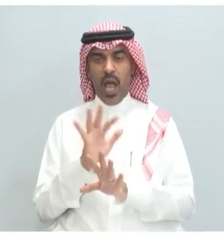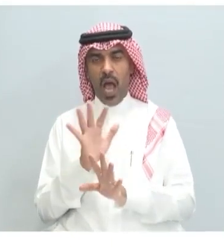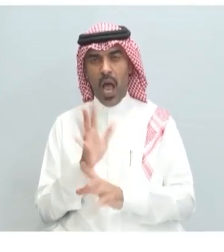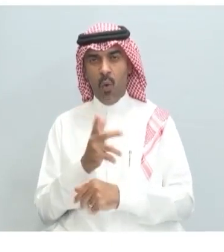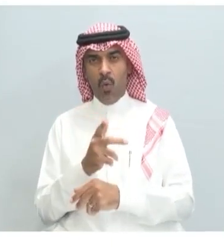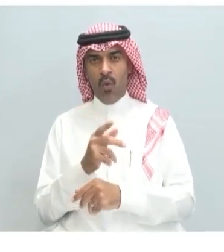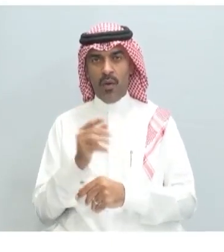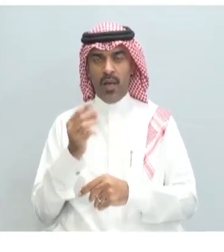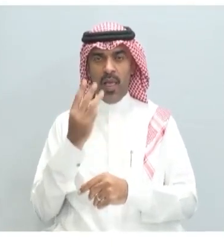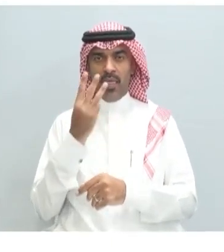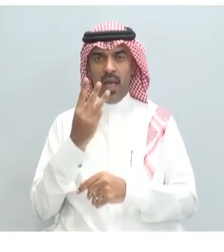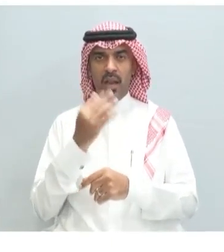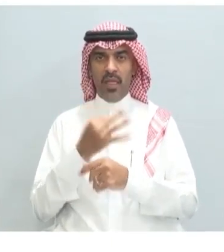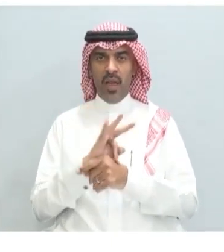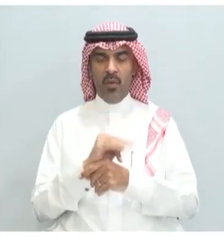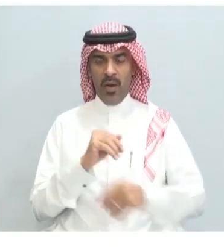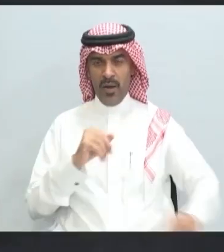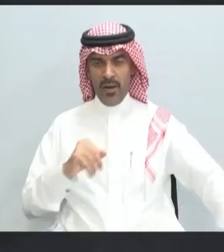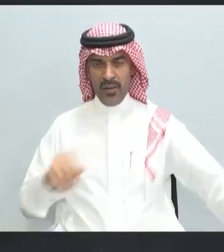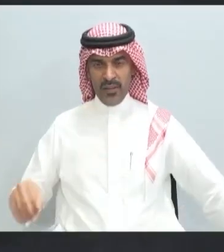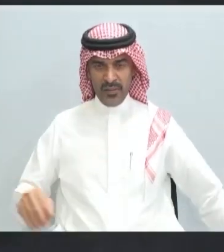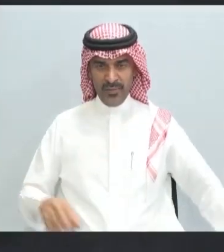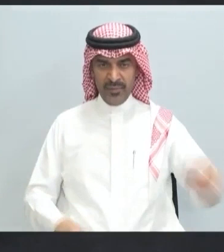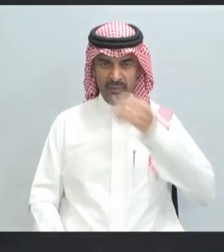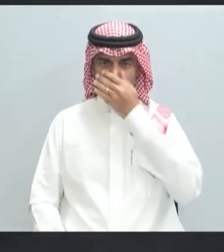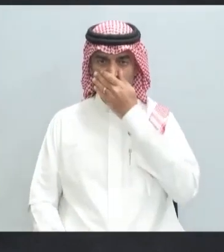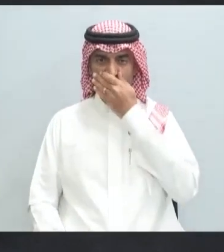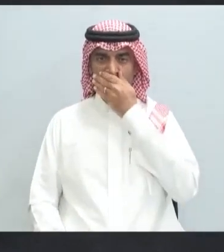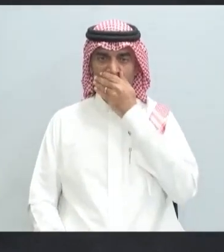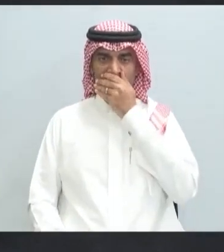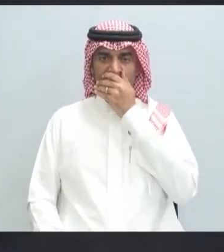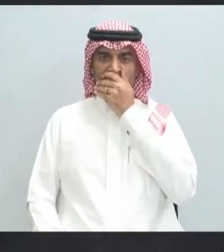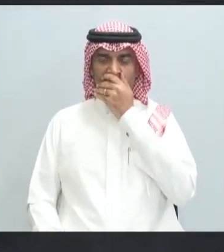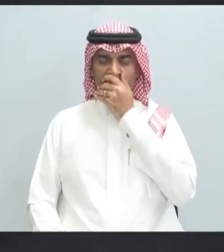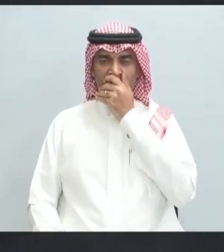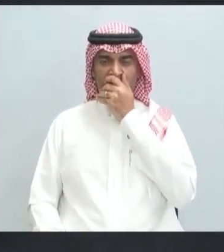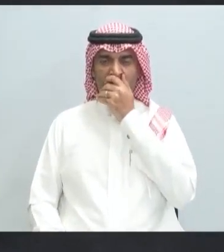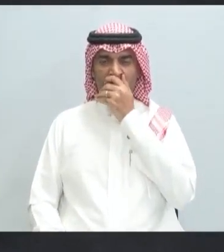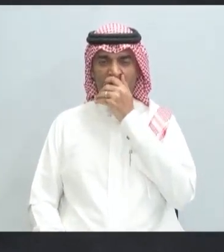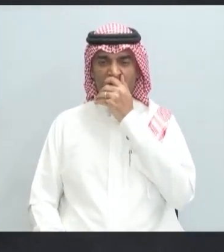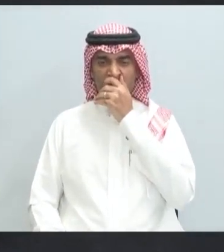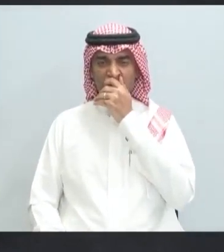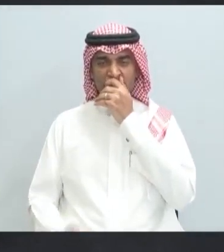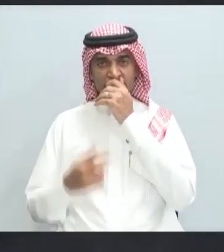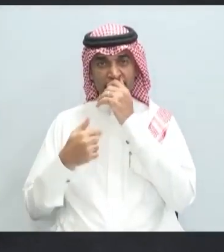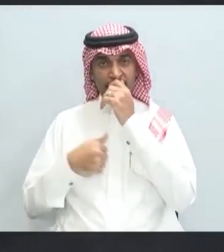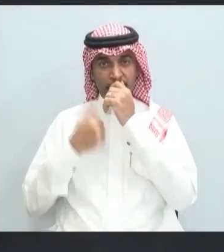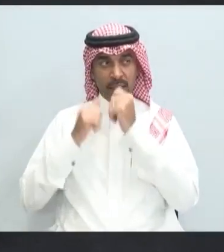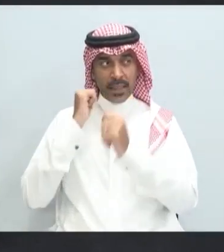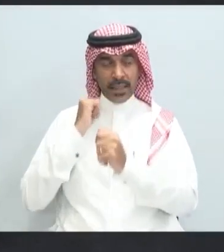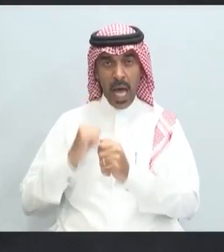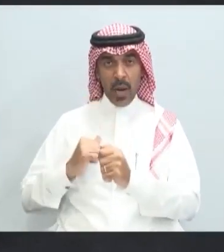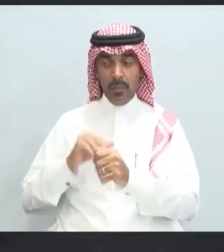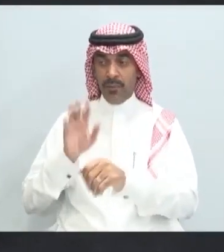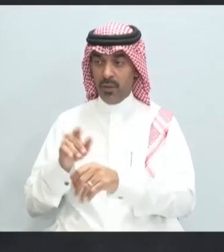ثانوي هل ممكن اني اجد طالب او طالبه في المدرسه يكون في الصف الثاني ثانوي وفي الصف